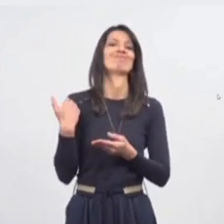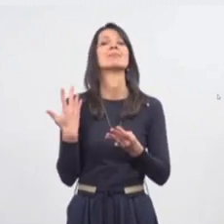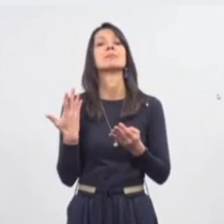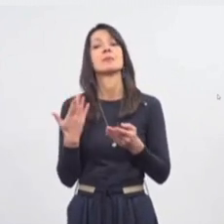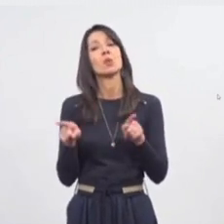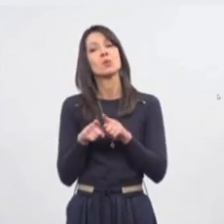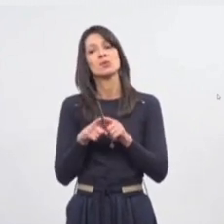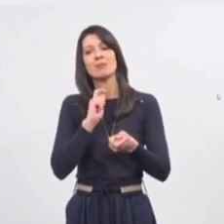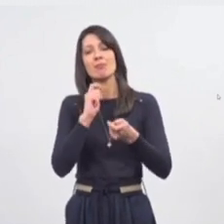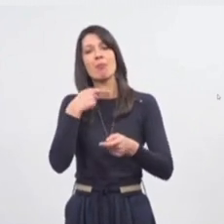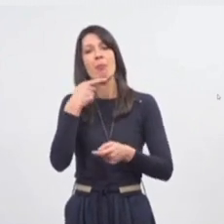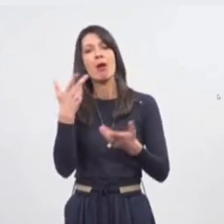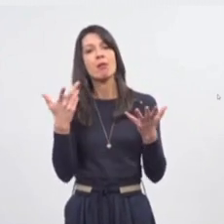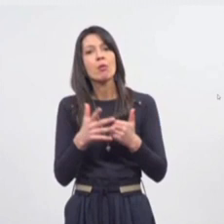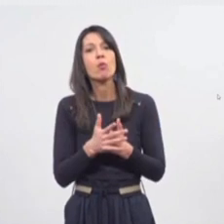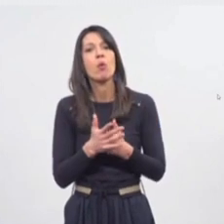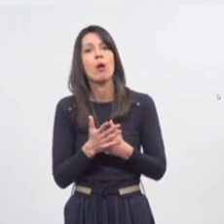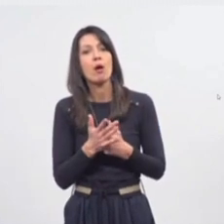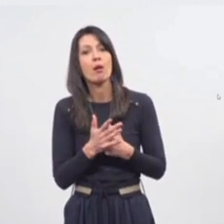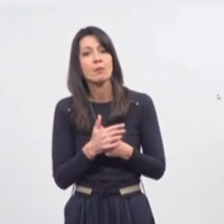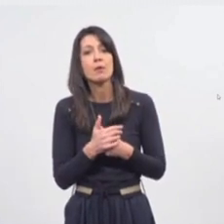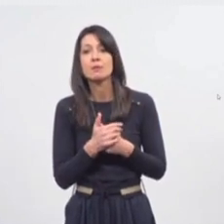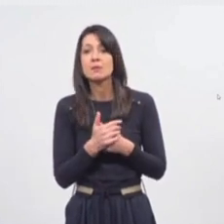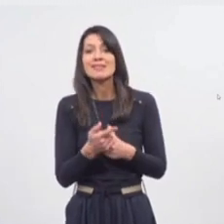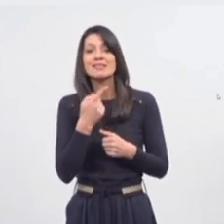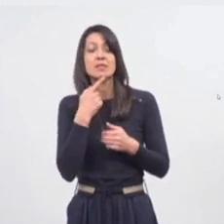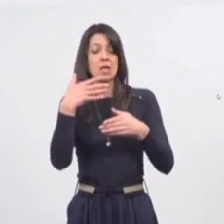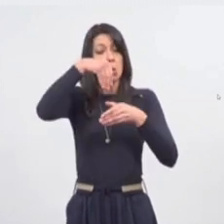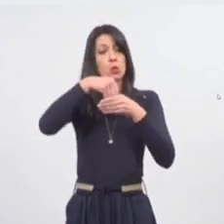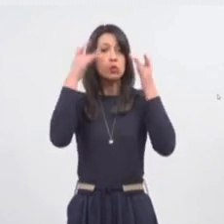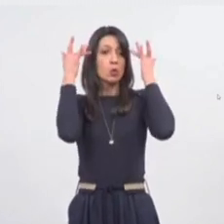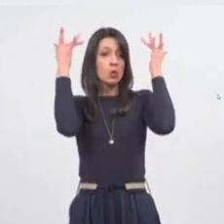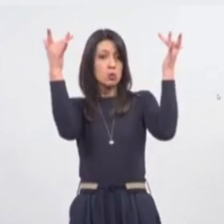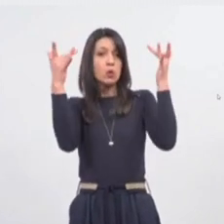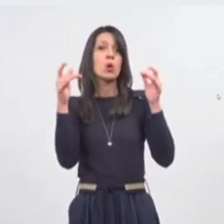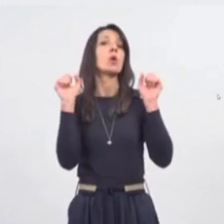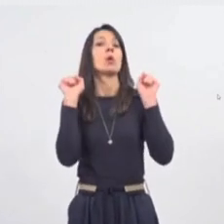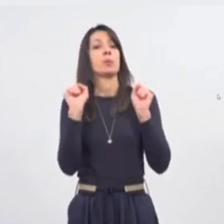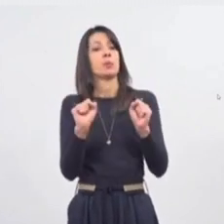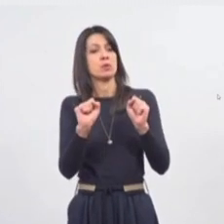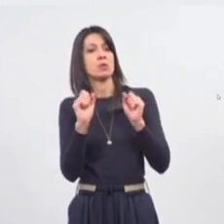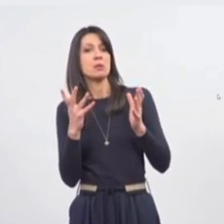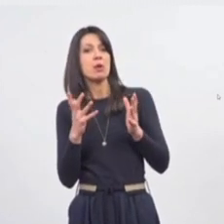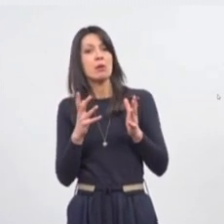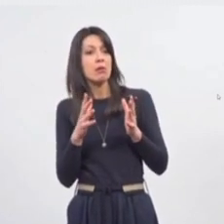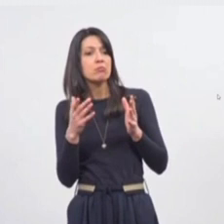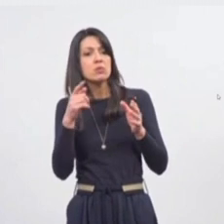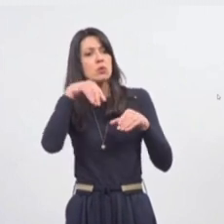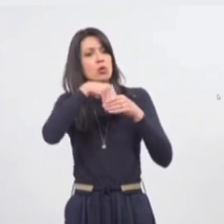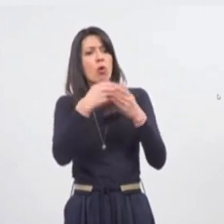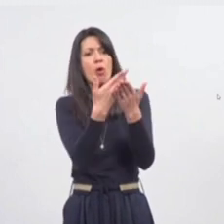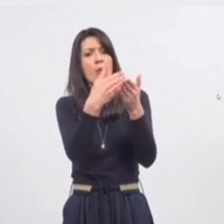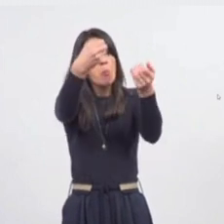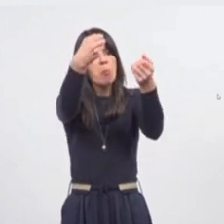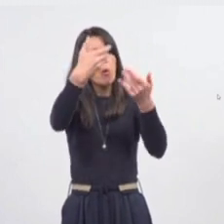question de la découvrabilité des contenus culturels, c'est-à-dire leur capacité à être repérés parmi un vaste ensemble